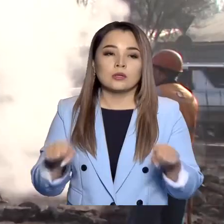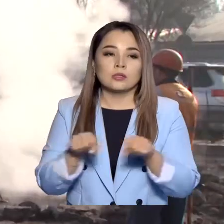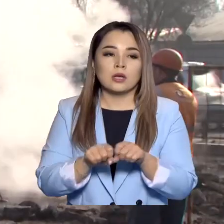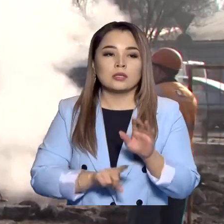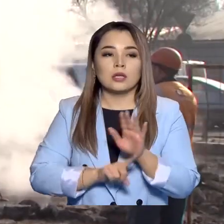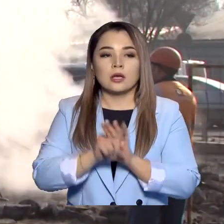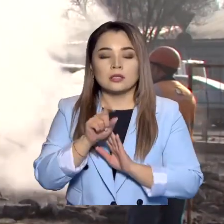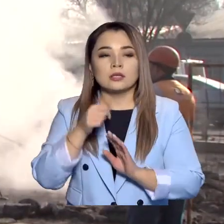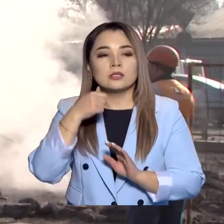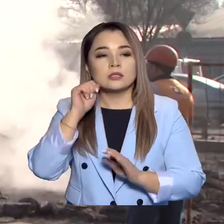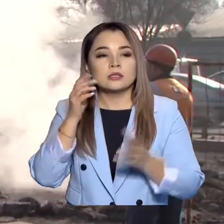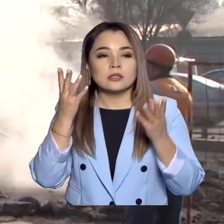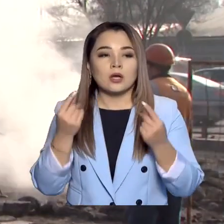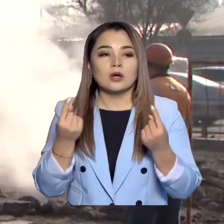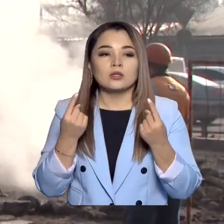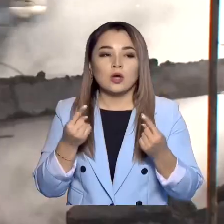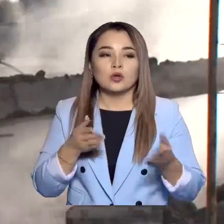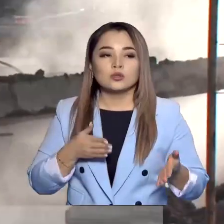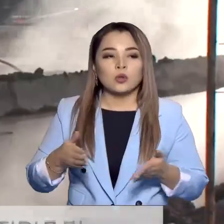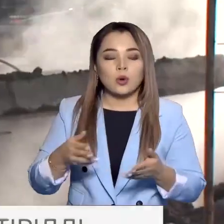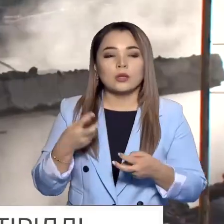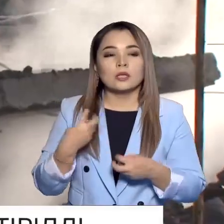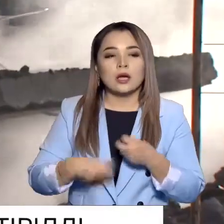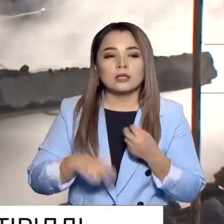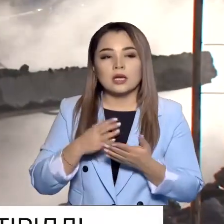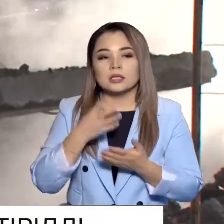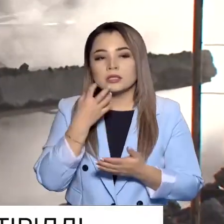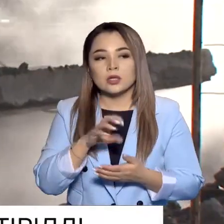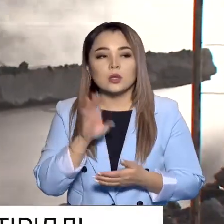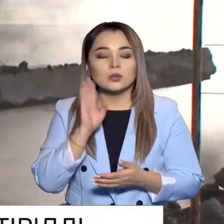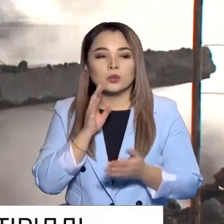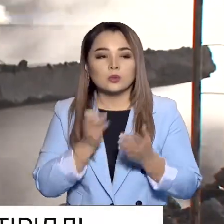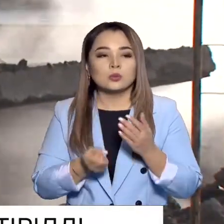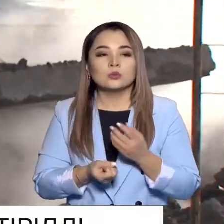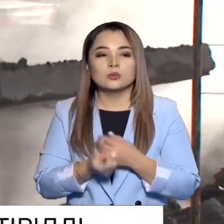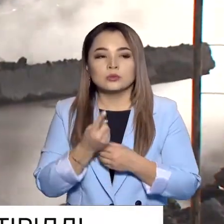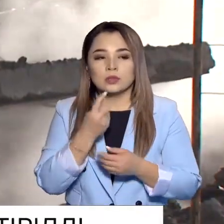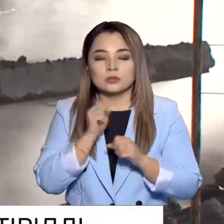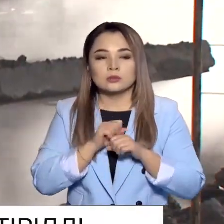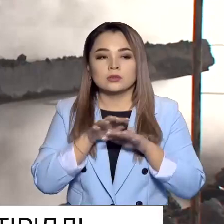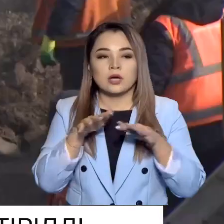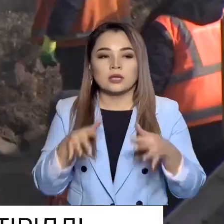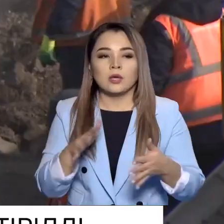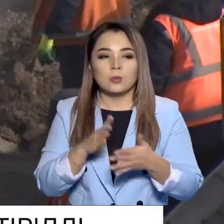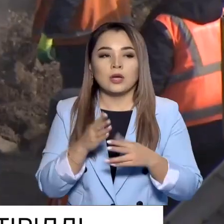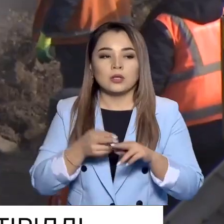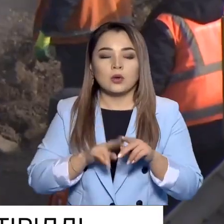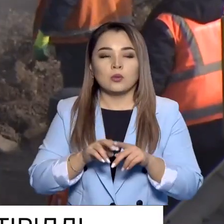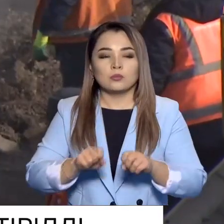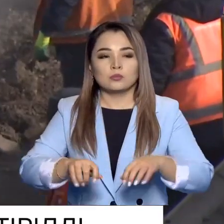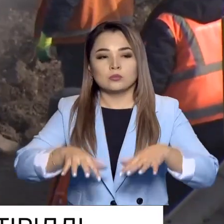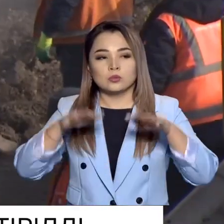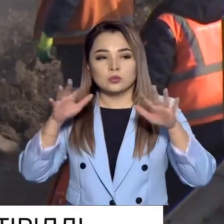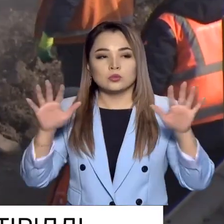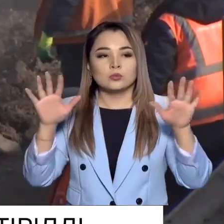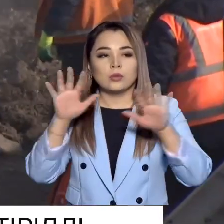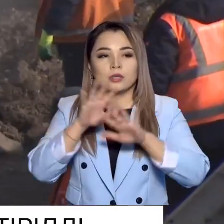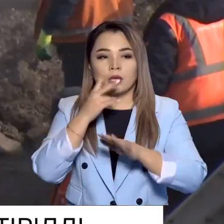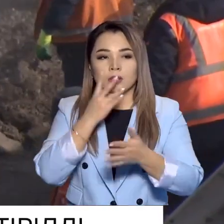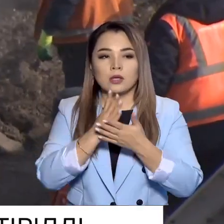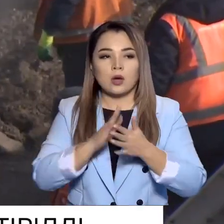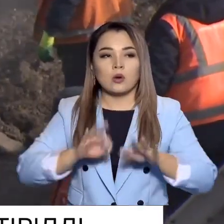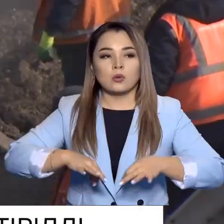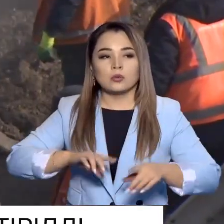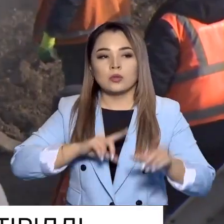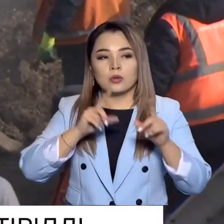салайық, кеше шаһардағы ірі жылу магистралінде ақау болып, ыстық су атқылады. Салдарынан Рысқұлов көшесінің бойын бу мен тұман басқан еді. Көлік